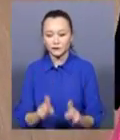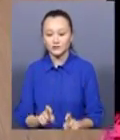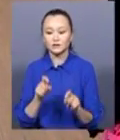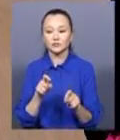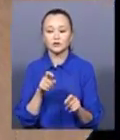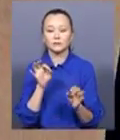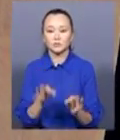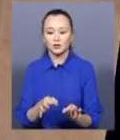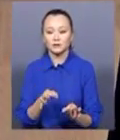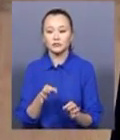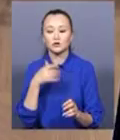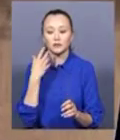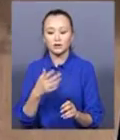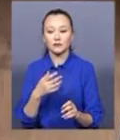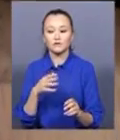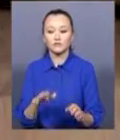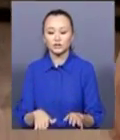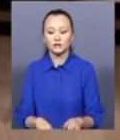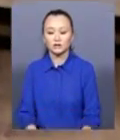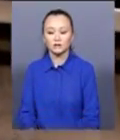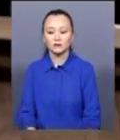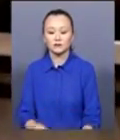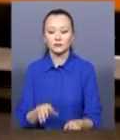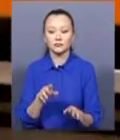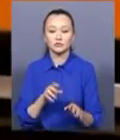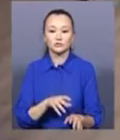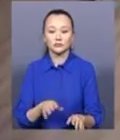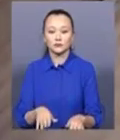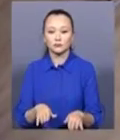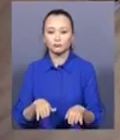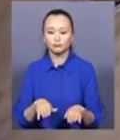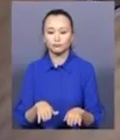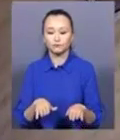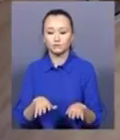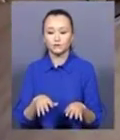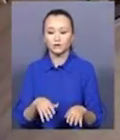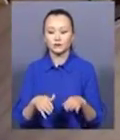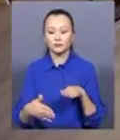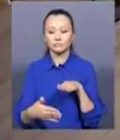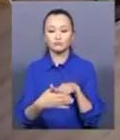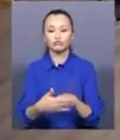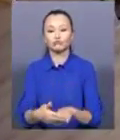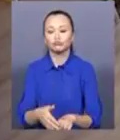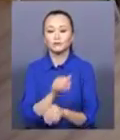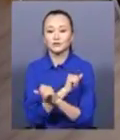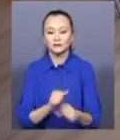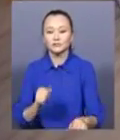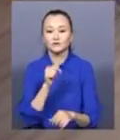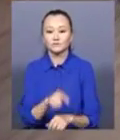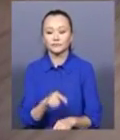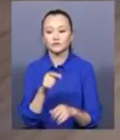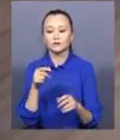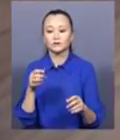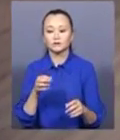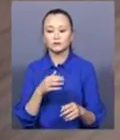правильное приседание — это тогда, когда ваши колени не выходят за ваши носочки, да, то есть спинка прямая, и вы пошли,